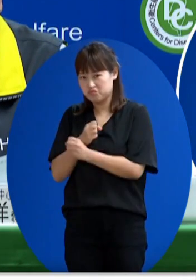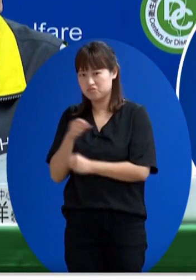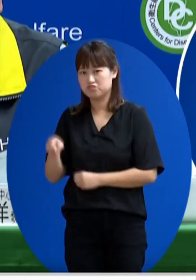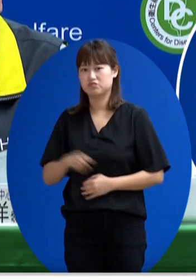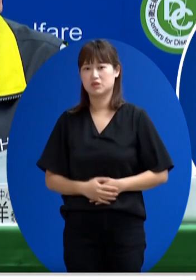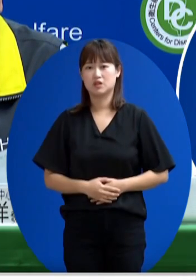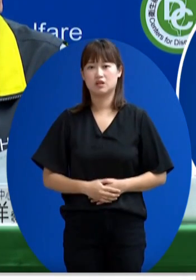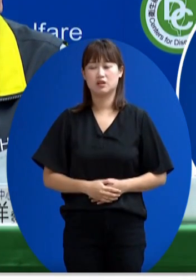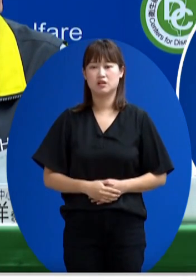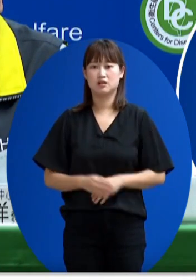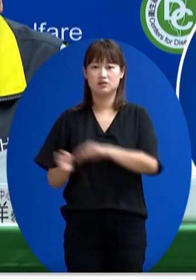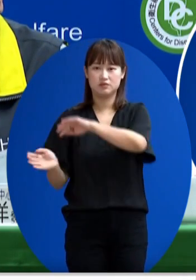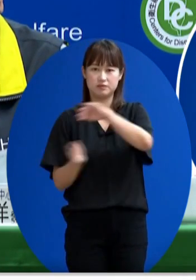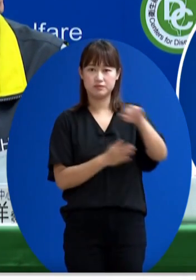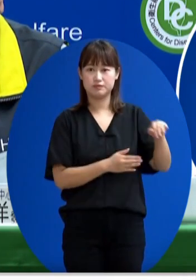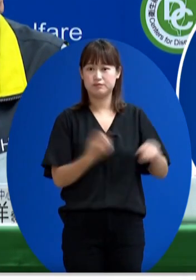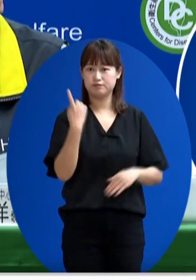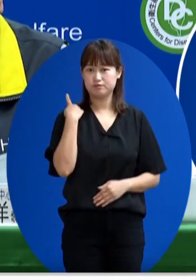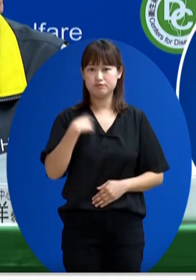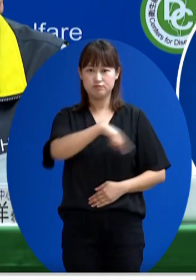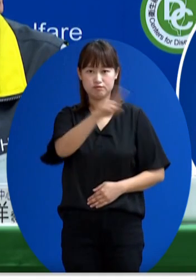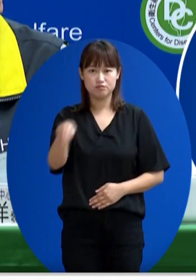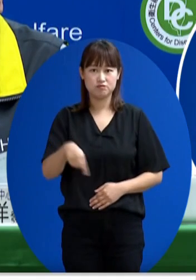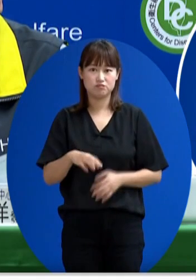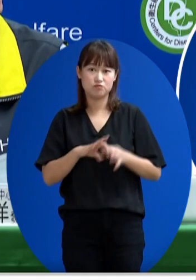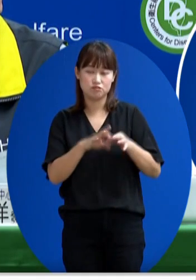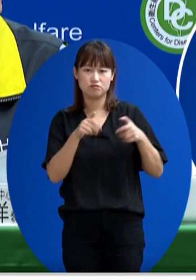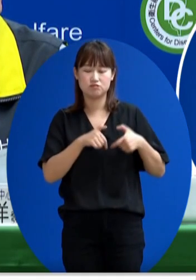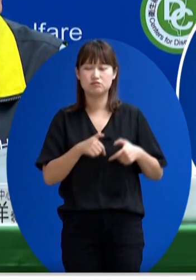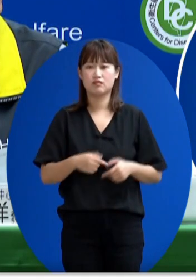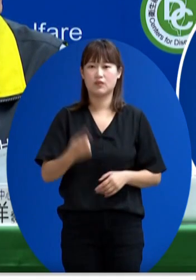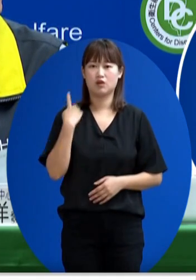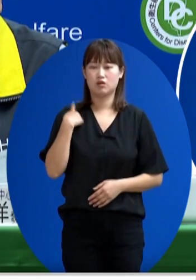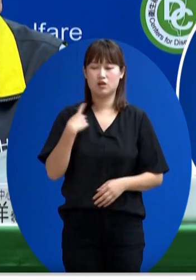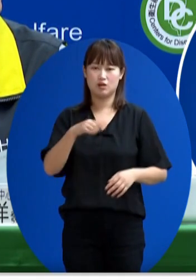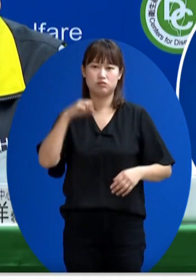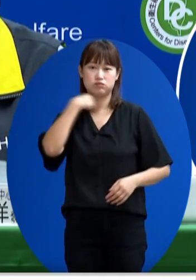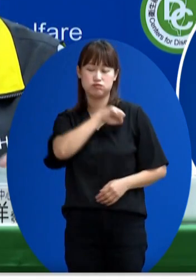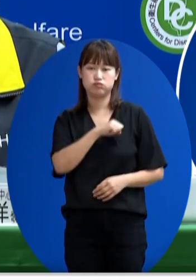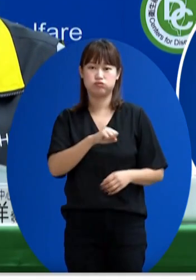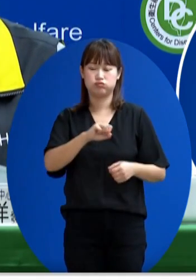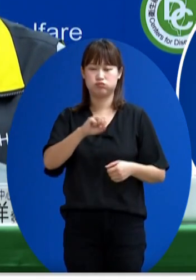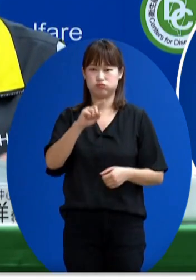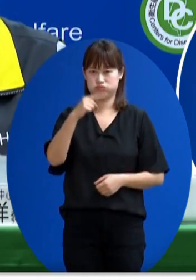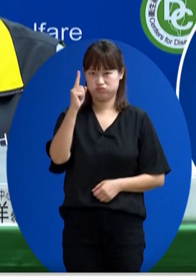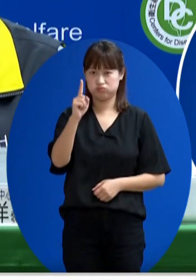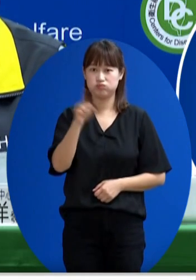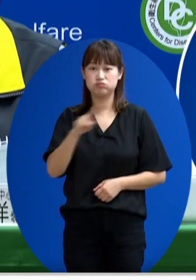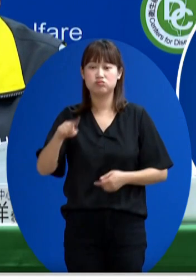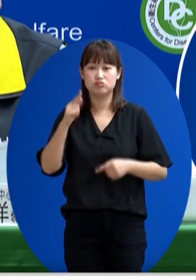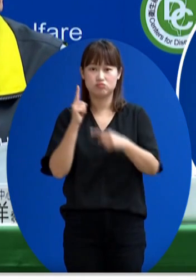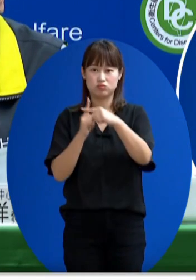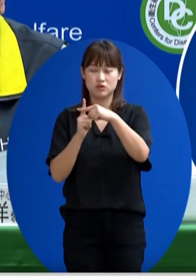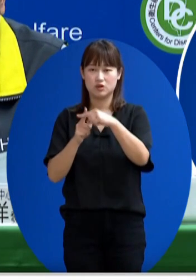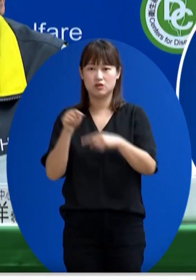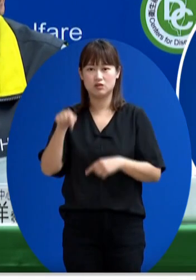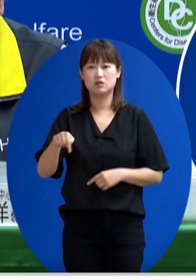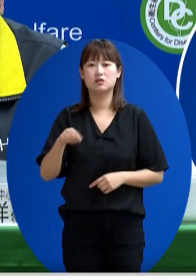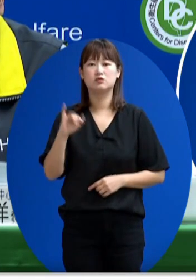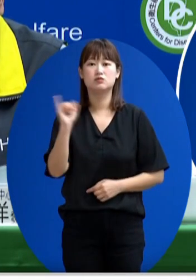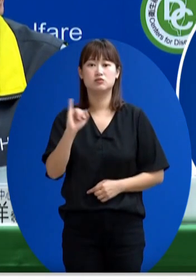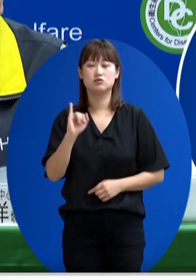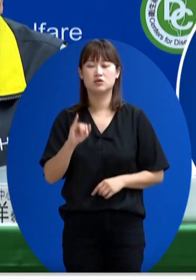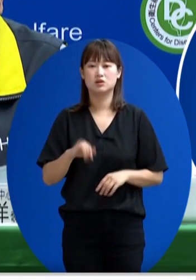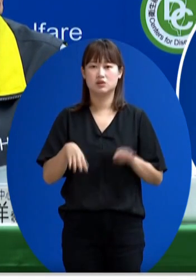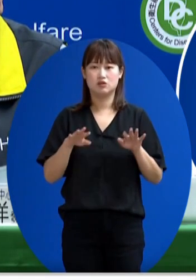的有的这个本土个案案16547啊，那这个案我们经评估，